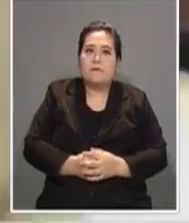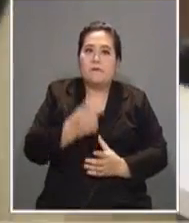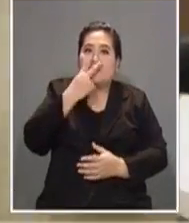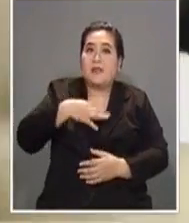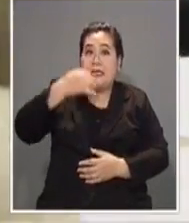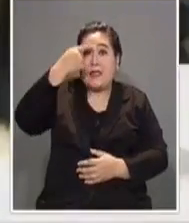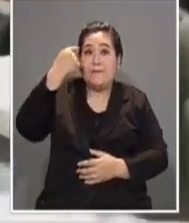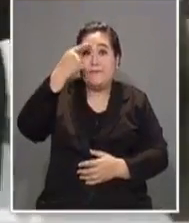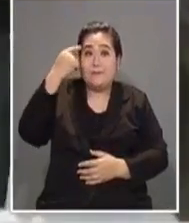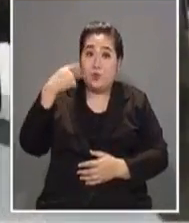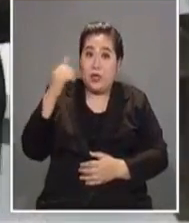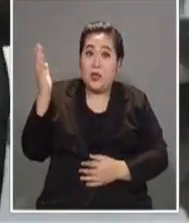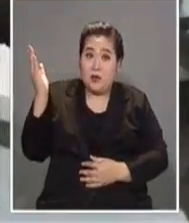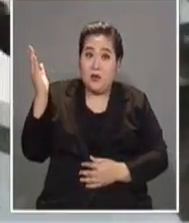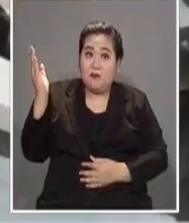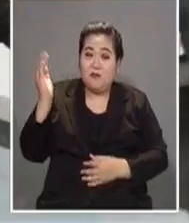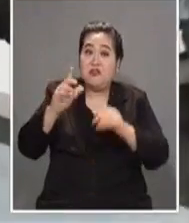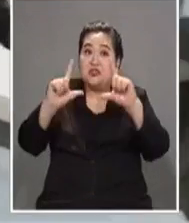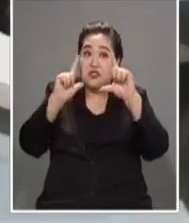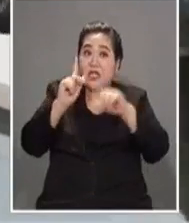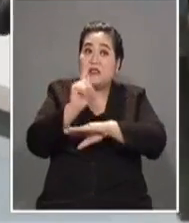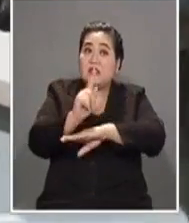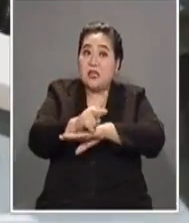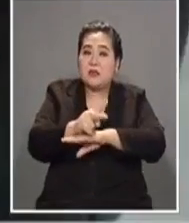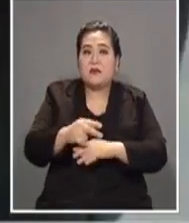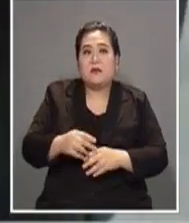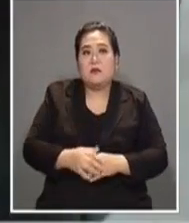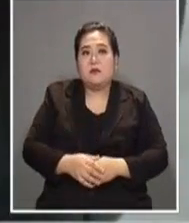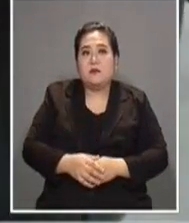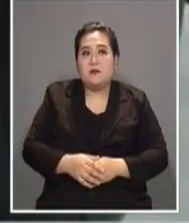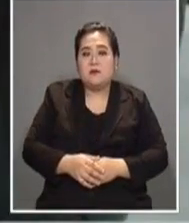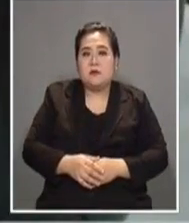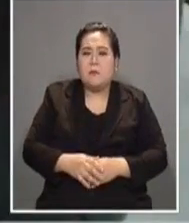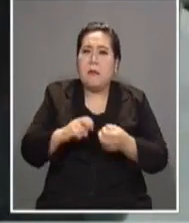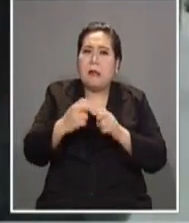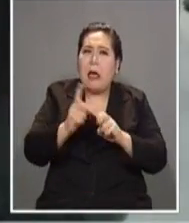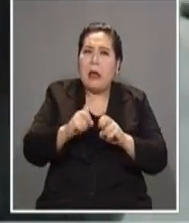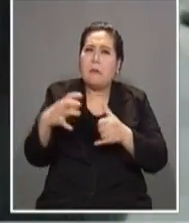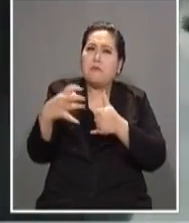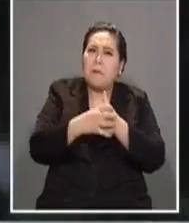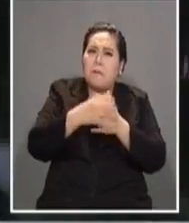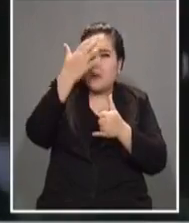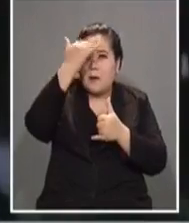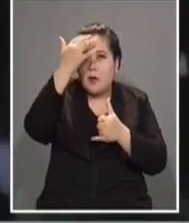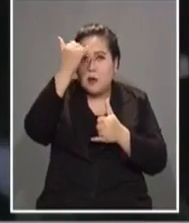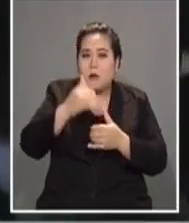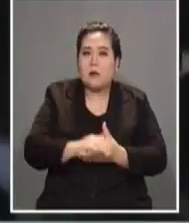ใส่ชุดสีดำเนี่ยนะคะ นี่เป็นเน็ตไอดอล เน็ตไอดอลค่ะชื่อว่าฟลุ๊กสีมณีเด้ง มีปัญหาอะไรอ่ะทำไมต้องไป มีปัญหาอะไรบ้